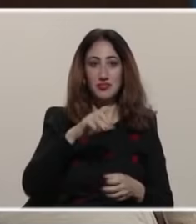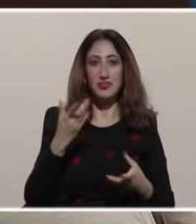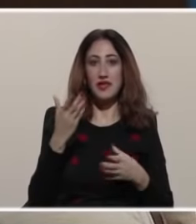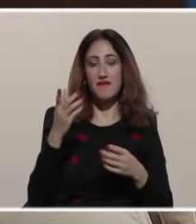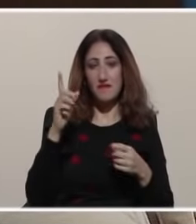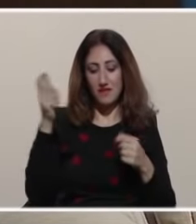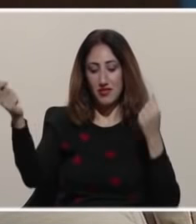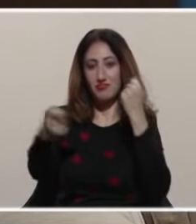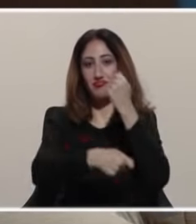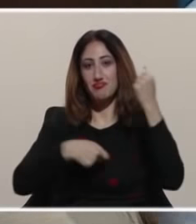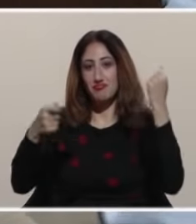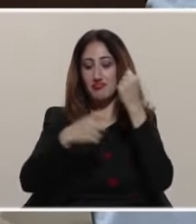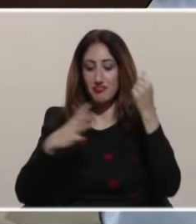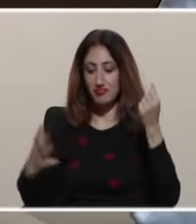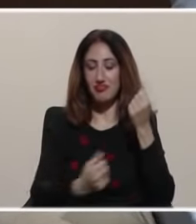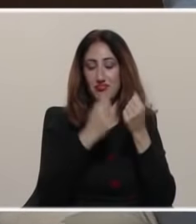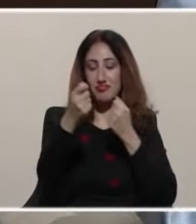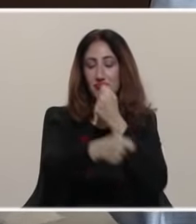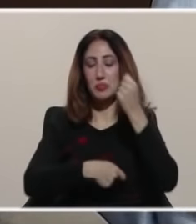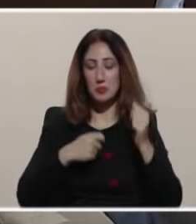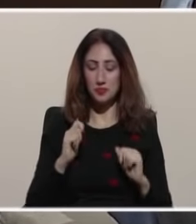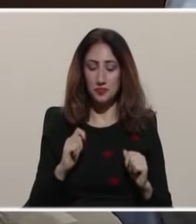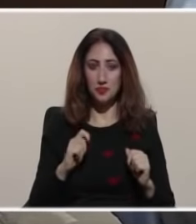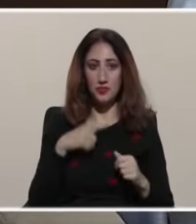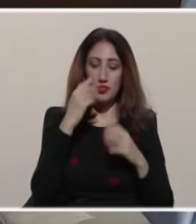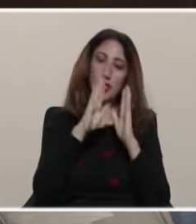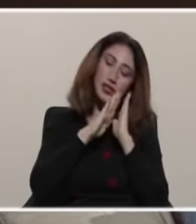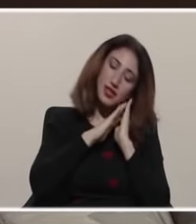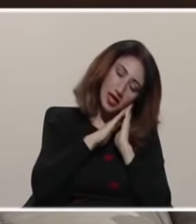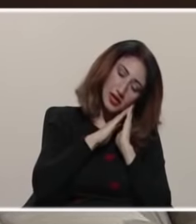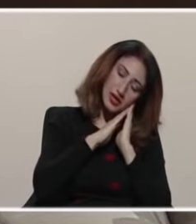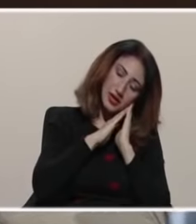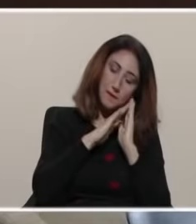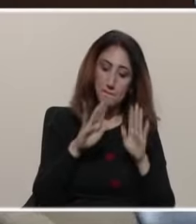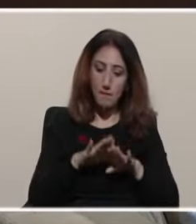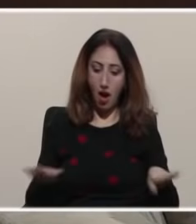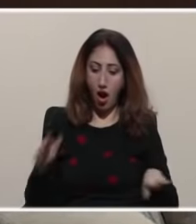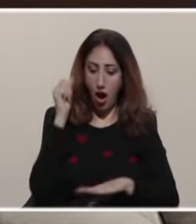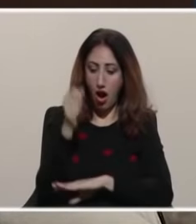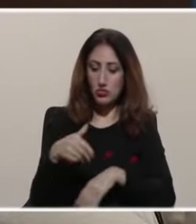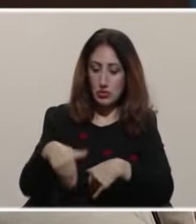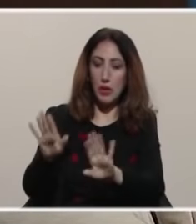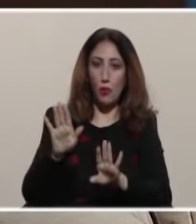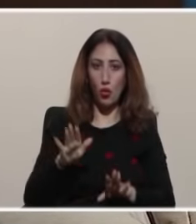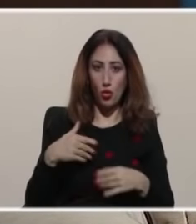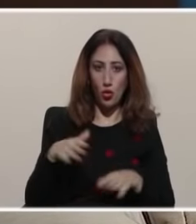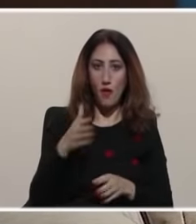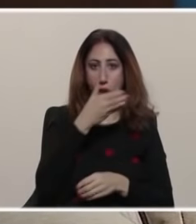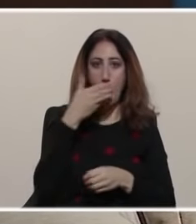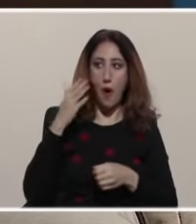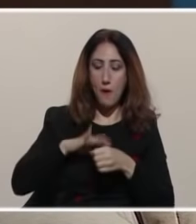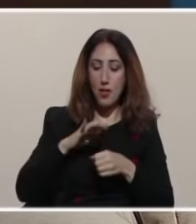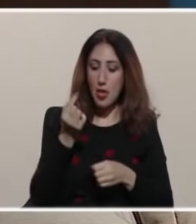الحصاد. فتخيل حضرتك حد فضل نايم وسايب أرضه وبعدين جاي في رمضان يرمي